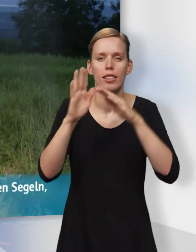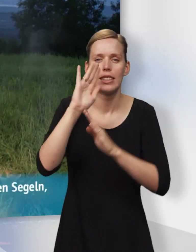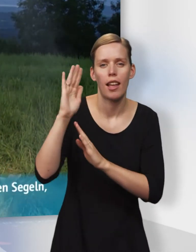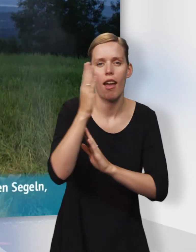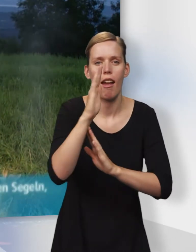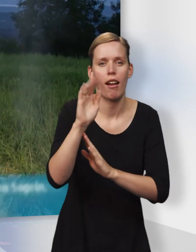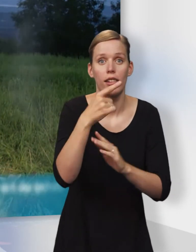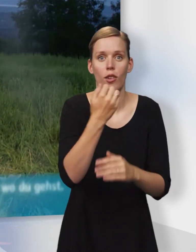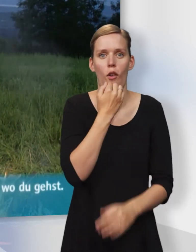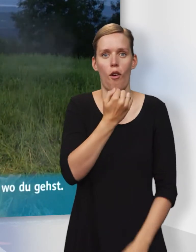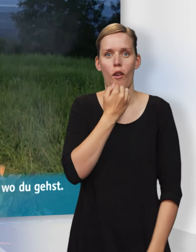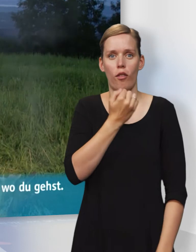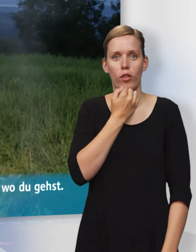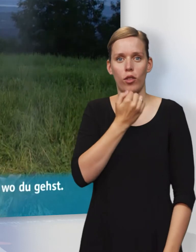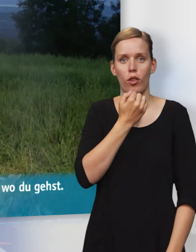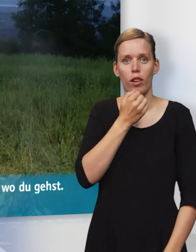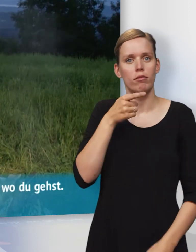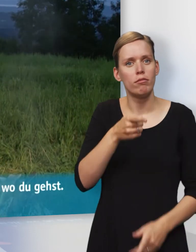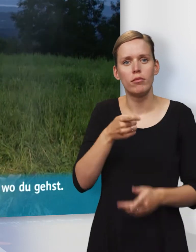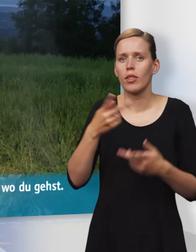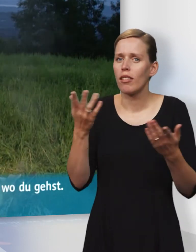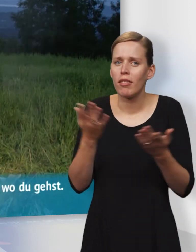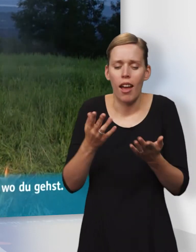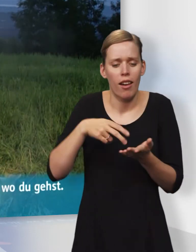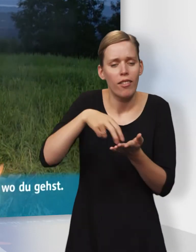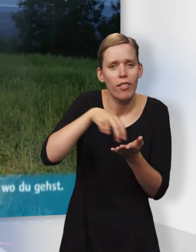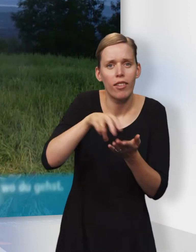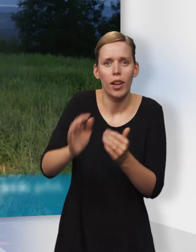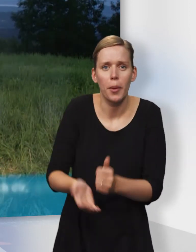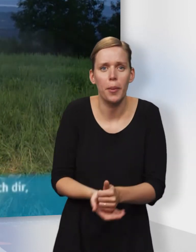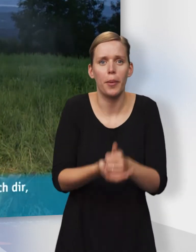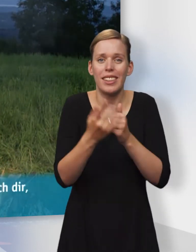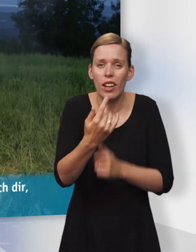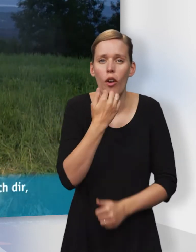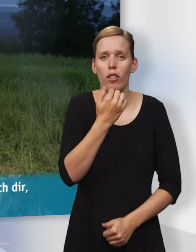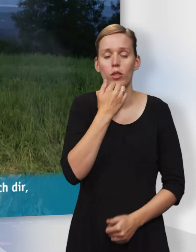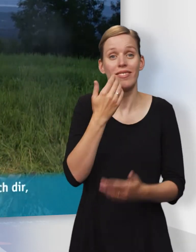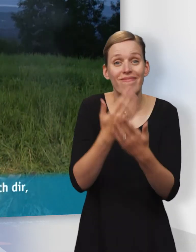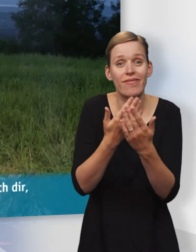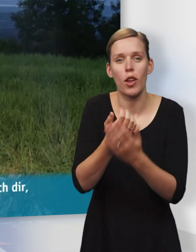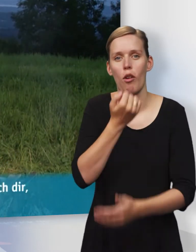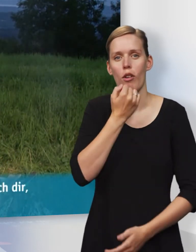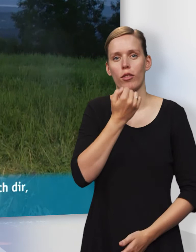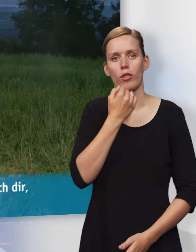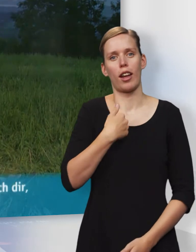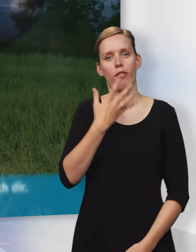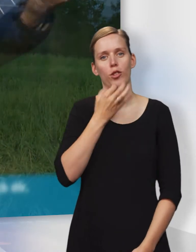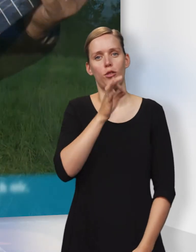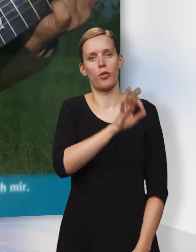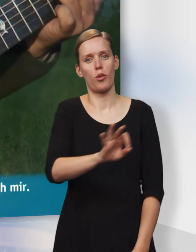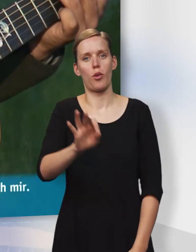den Segeln, die Hoffnung, die trägt überall, wo du gehst, die Hoffnung wünsche ich